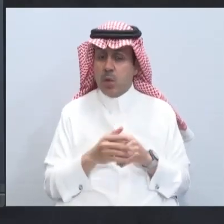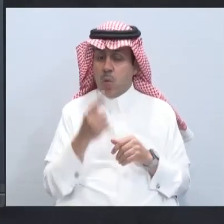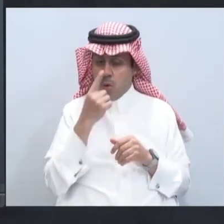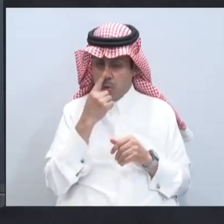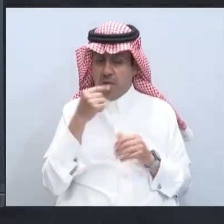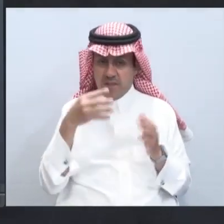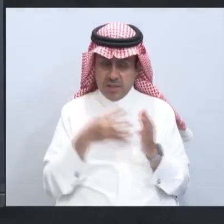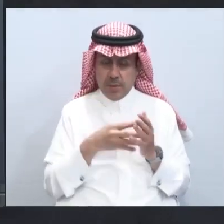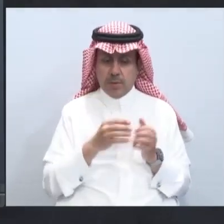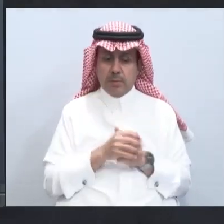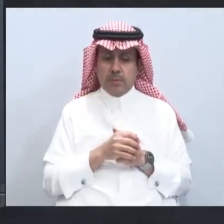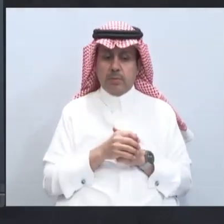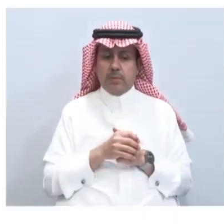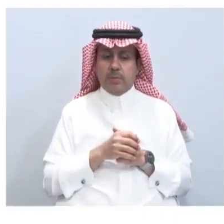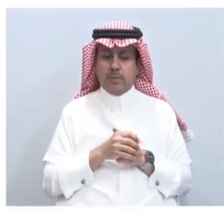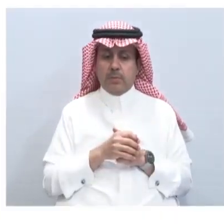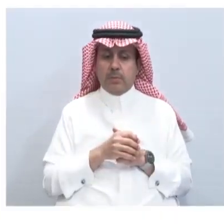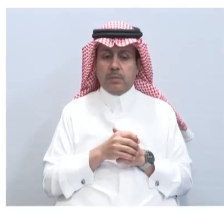احد الجامعات